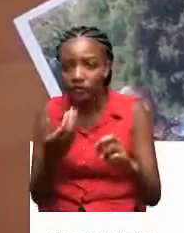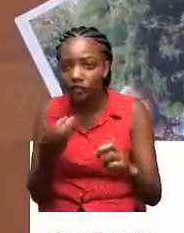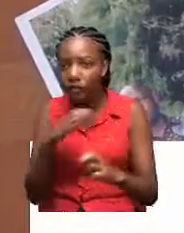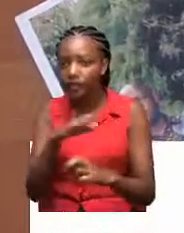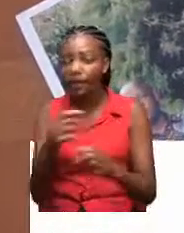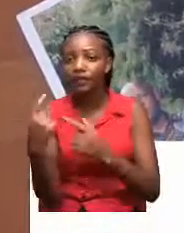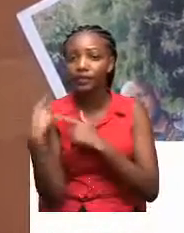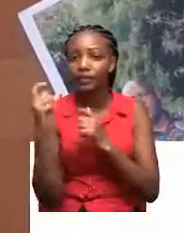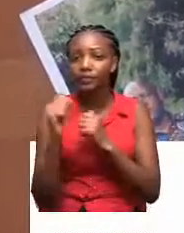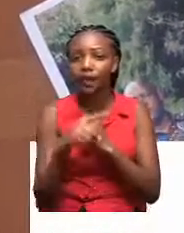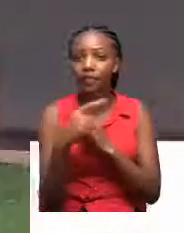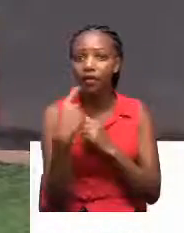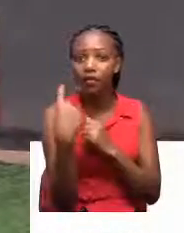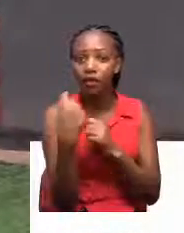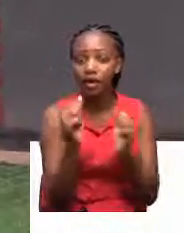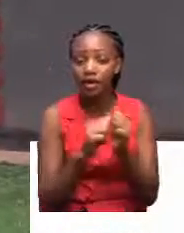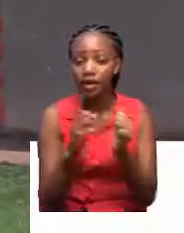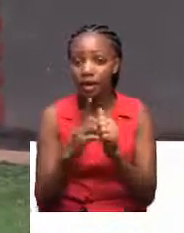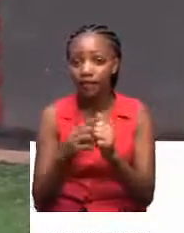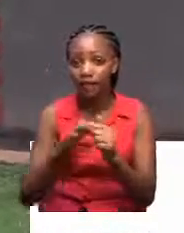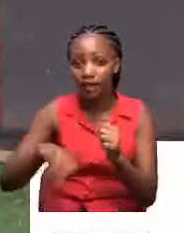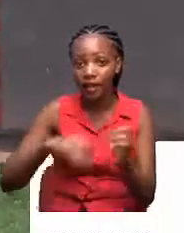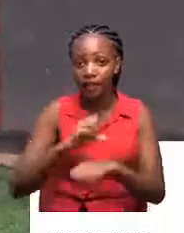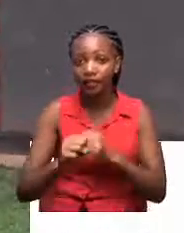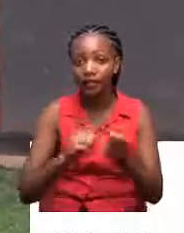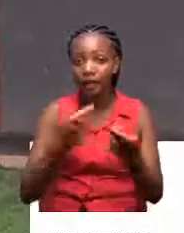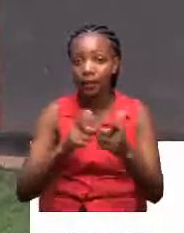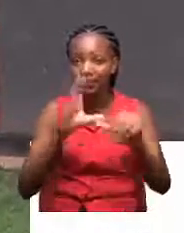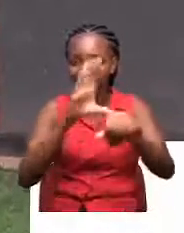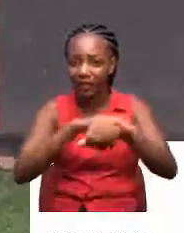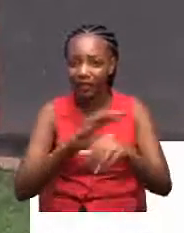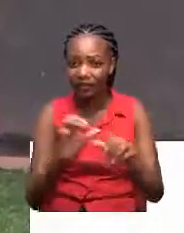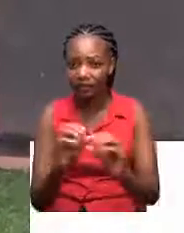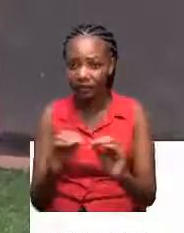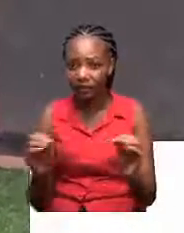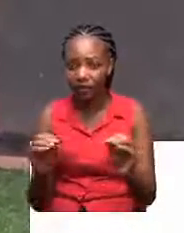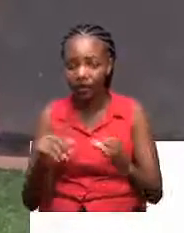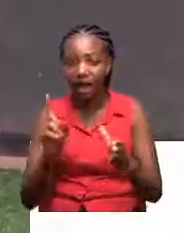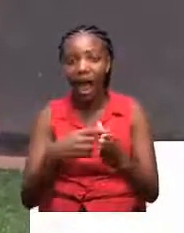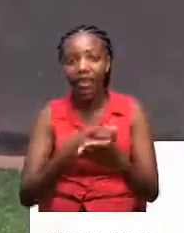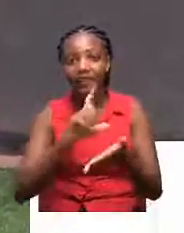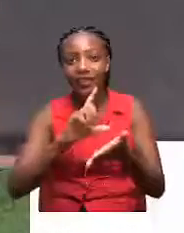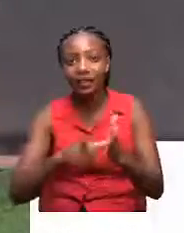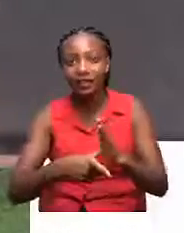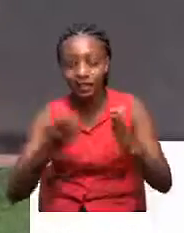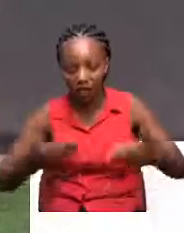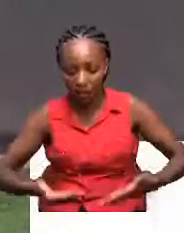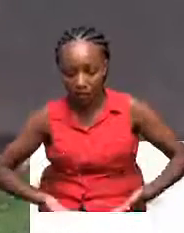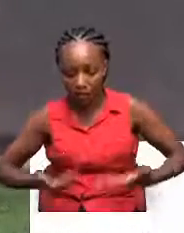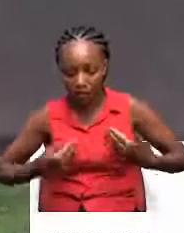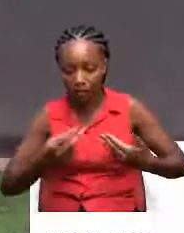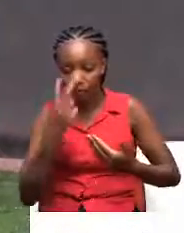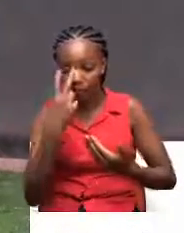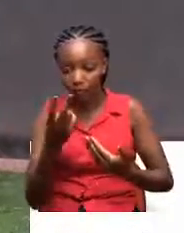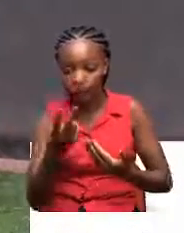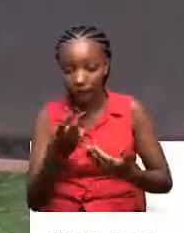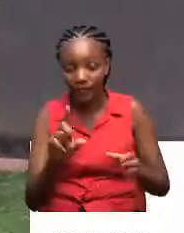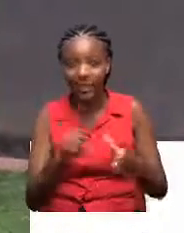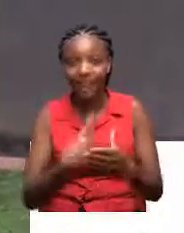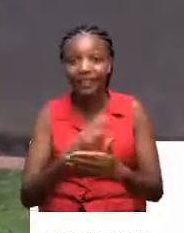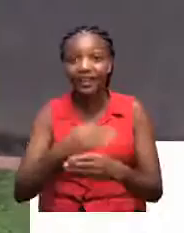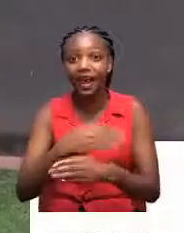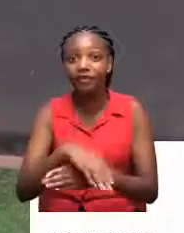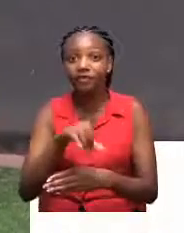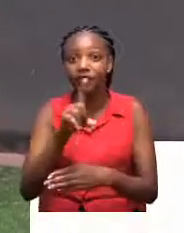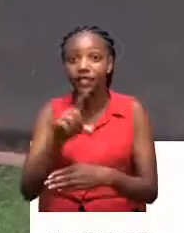mwezi Novemba mwaka jana bila mafanikio, kisha mabaki yake yakapatikana na kufanyiwa DNA